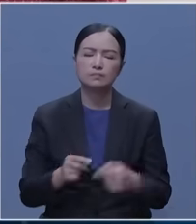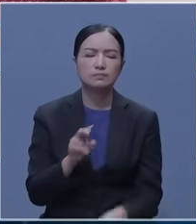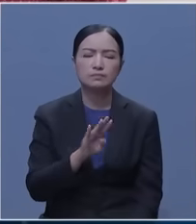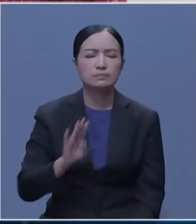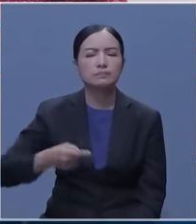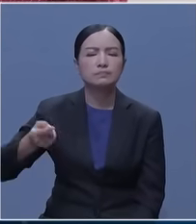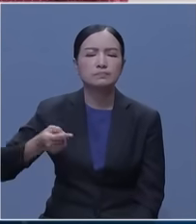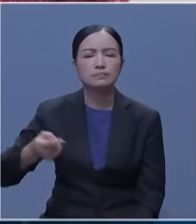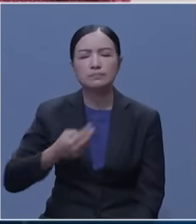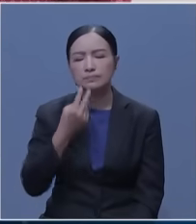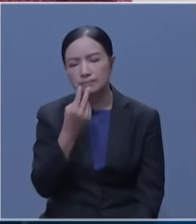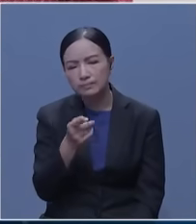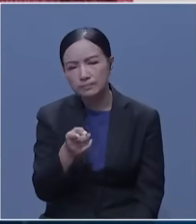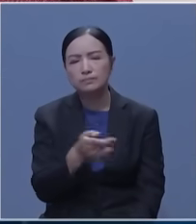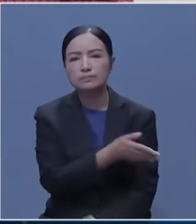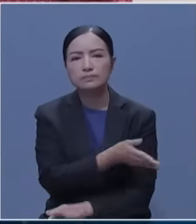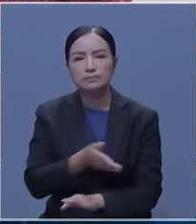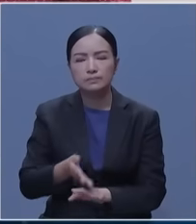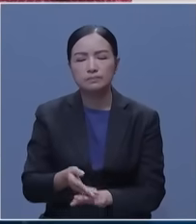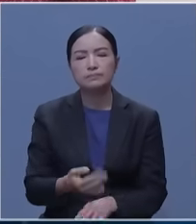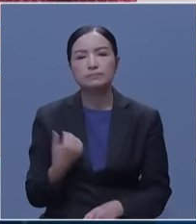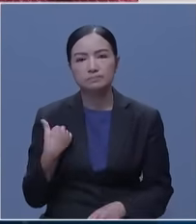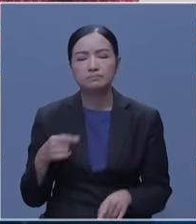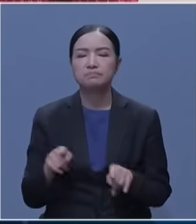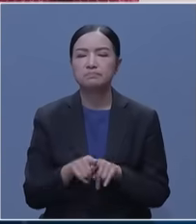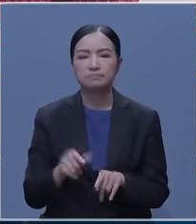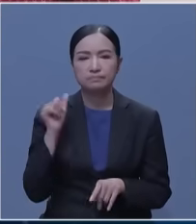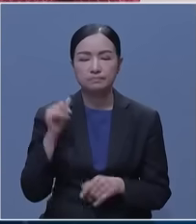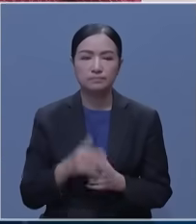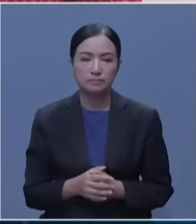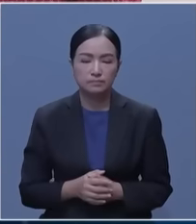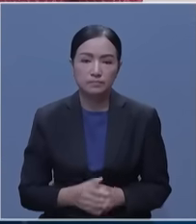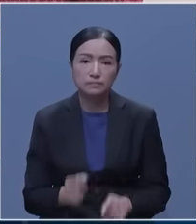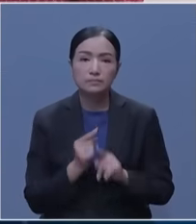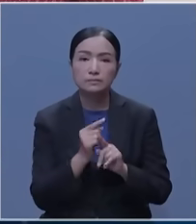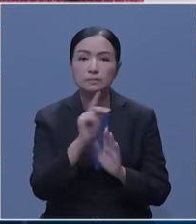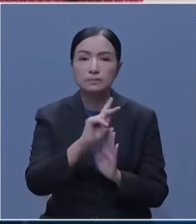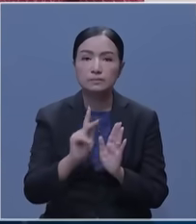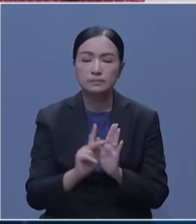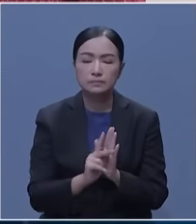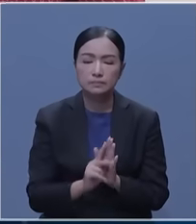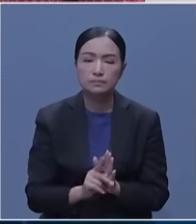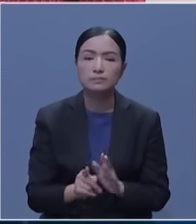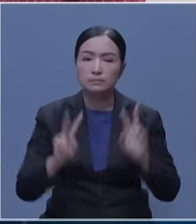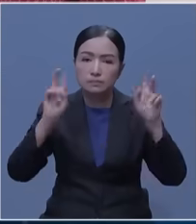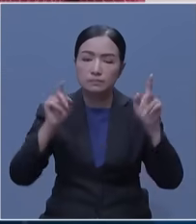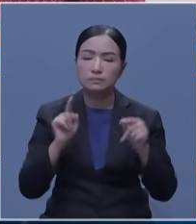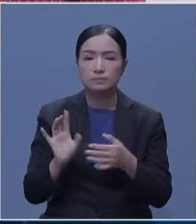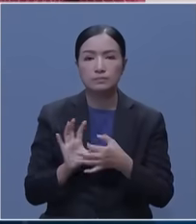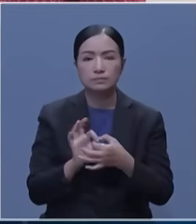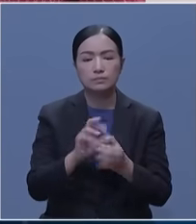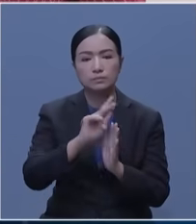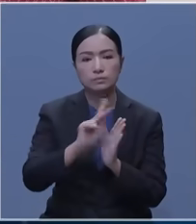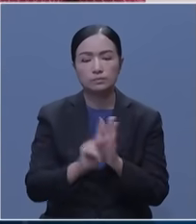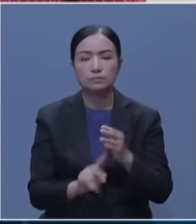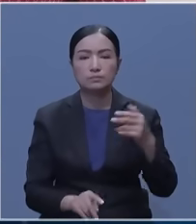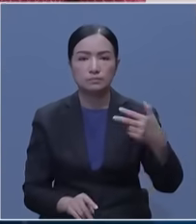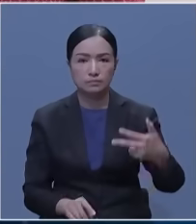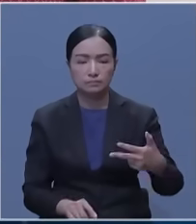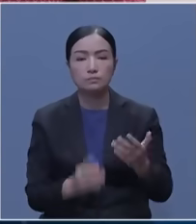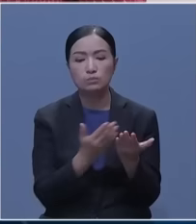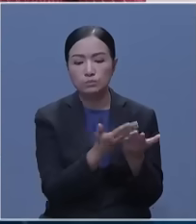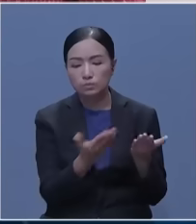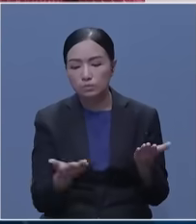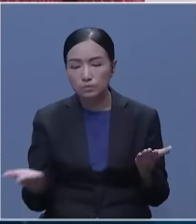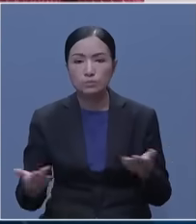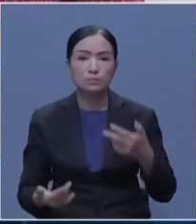เราเห็นอยู่ในช่วงเวลาที่ผ่านมาทีนี้ถ้าเกิดมาลงในข้อกฎหมายบ้างผมคิดว่าเรื่องนี้เนี่ยมันเกี่ยวข้องอยู่กฎหมายอยู่ประมาณ3ฉบับ